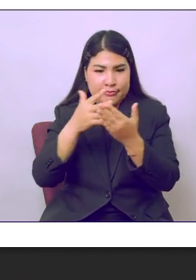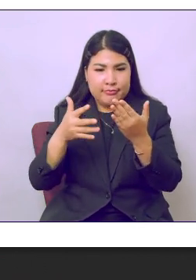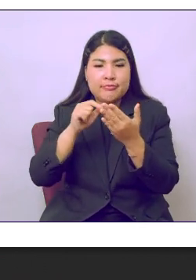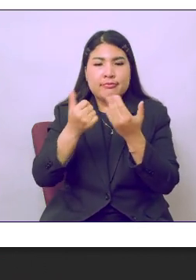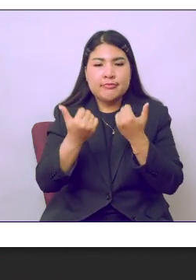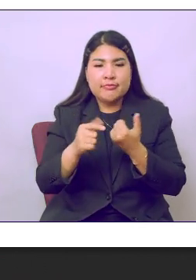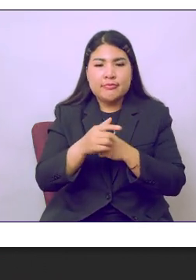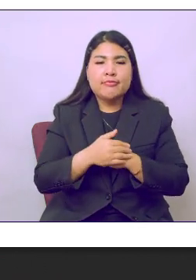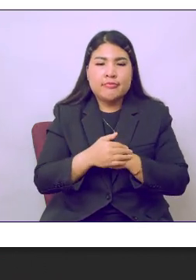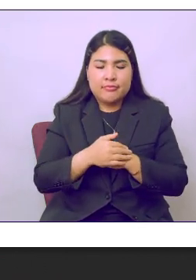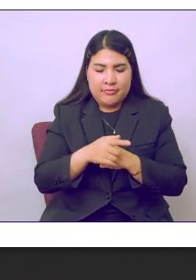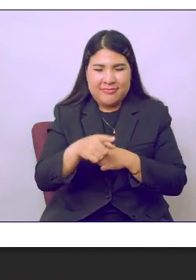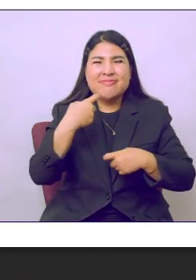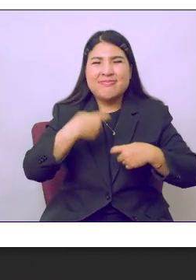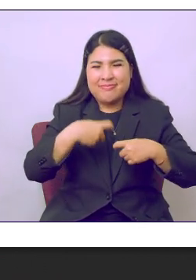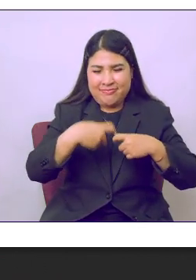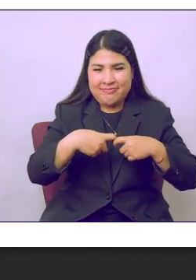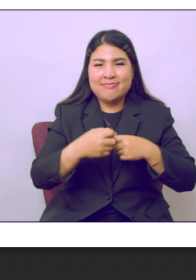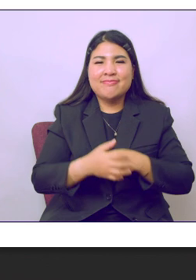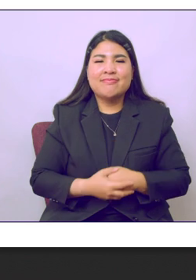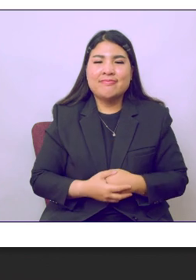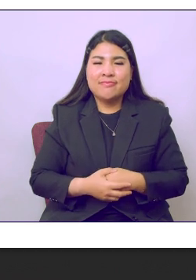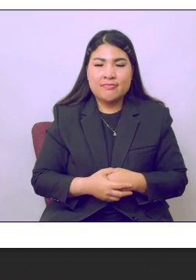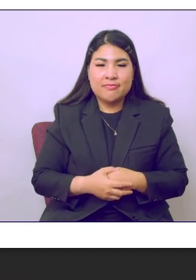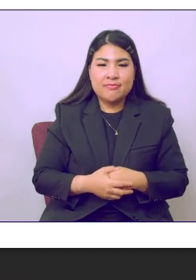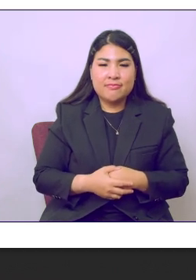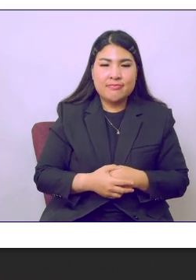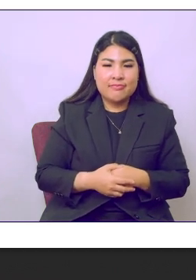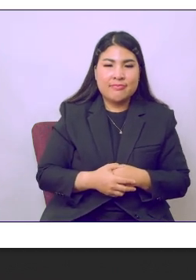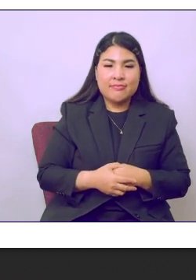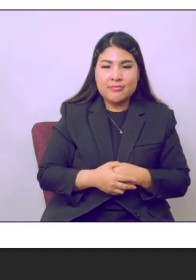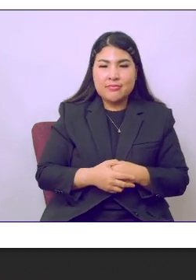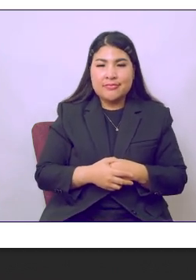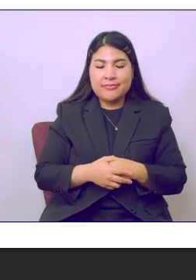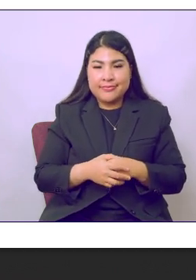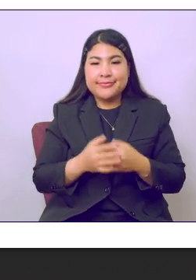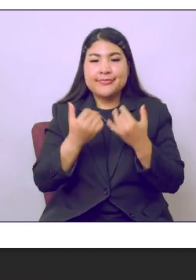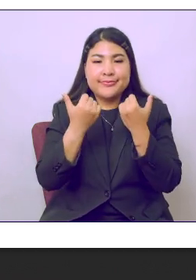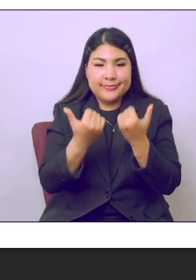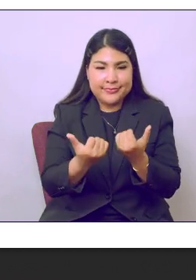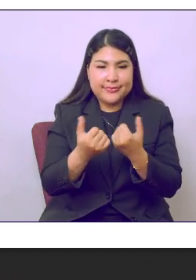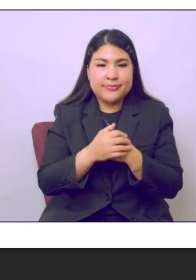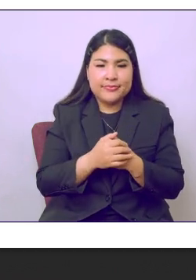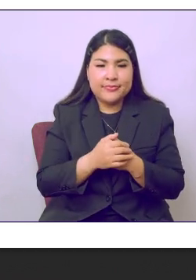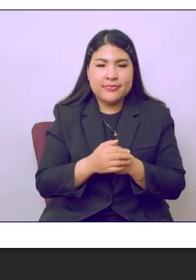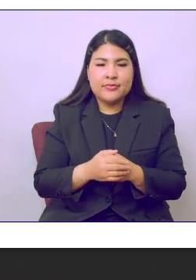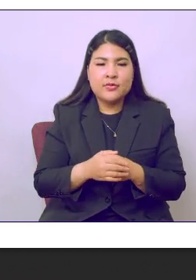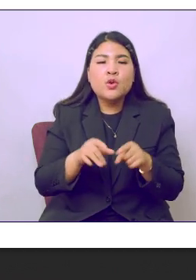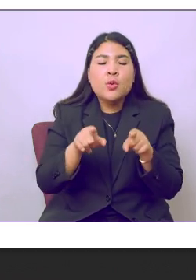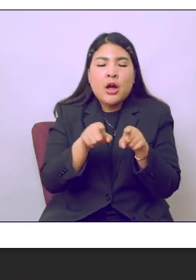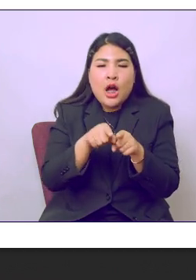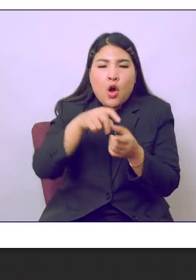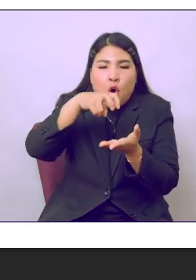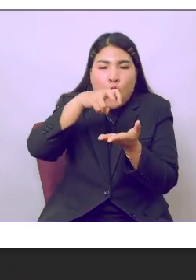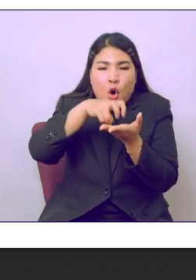สำหรับกลุ่มน้องเด็กสมองพิการนะครับแล้วก็อันนี้นะครับก็เป็นท่าคลายและนะครับก็จะเป็นให้น้อง